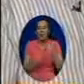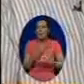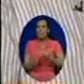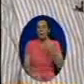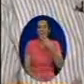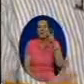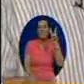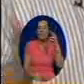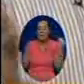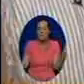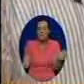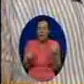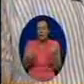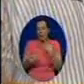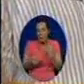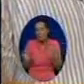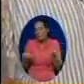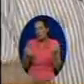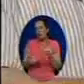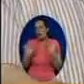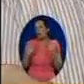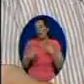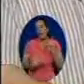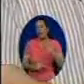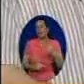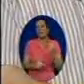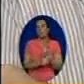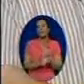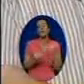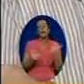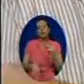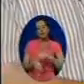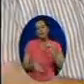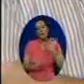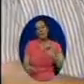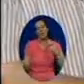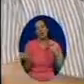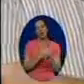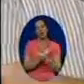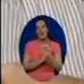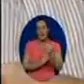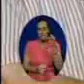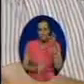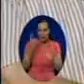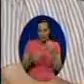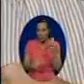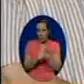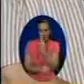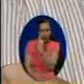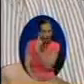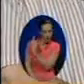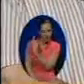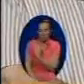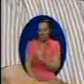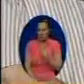מבטיחים משהו בפרסומת, אומרים פרסומת זה לא דבר מחייב, והגיע הזמן לשנות את זה, ואם בית המשפט לא יעשה את זה בעצמו,